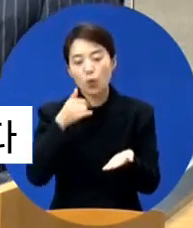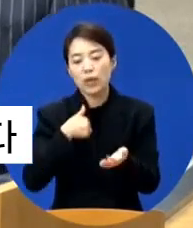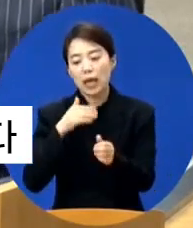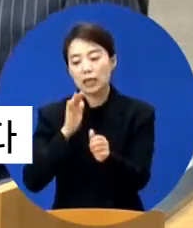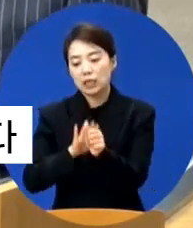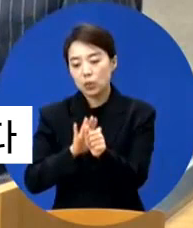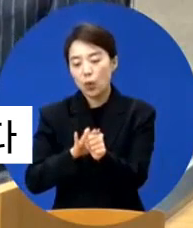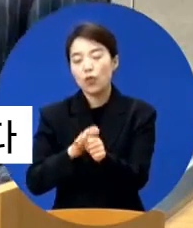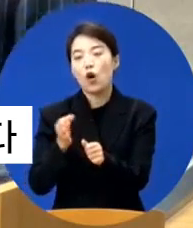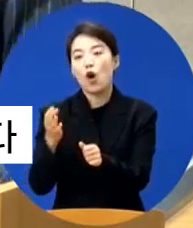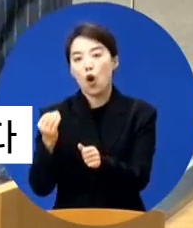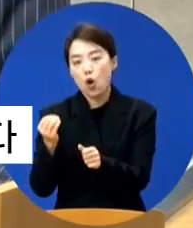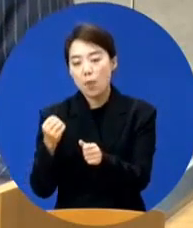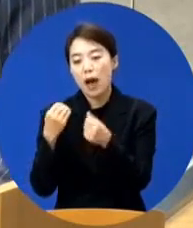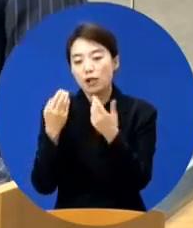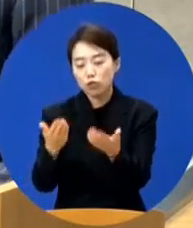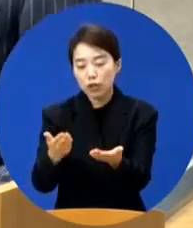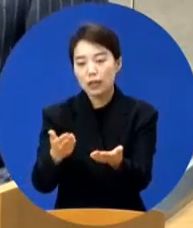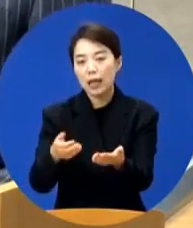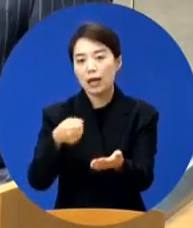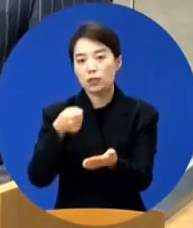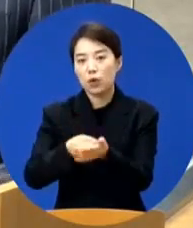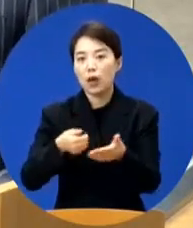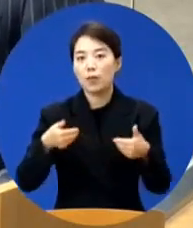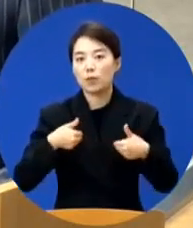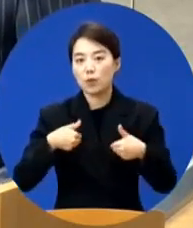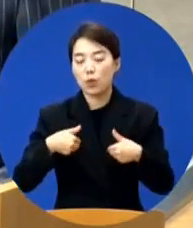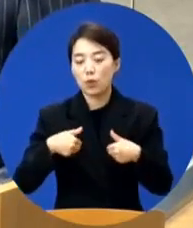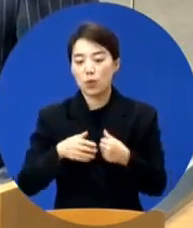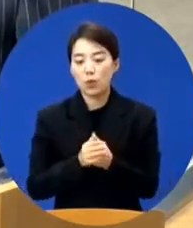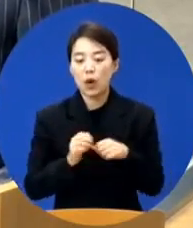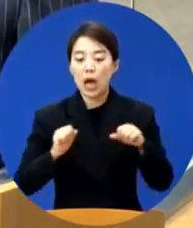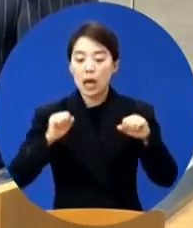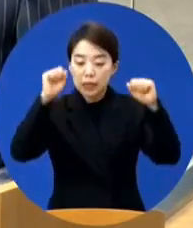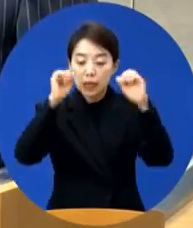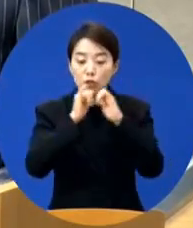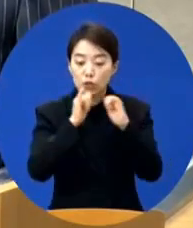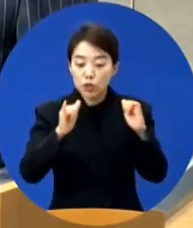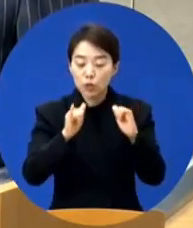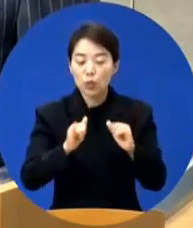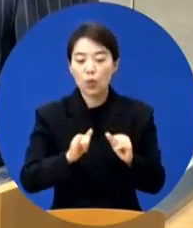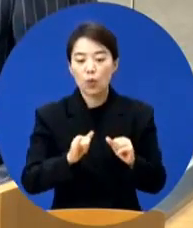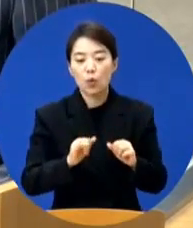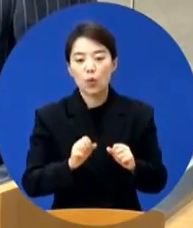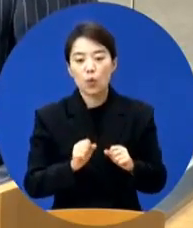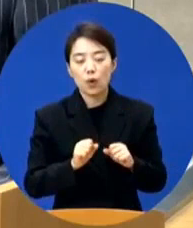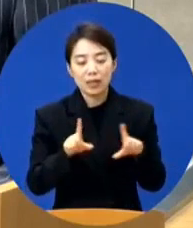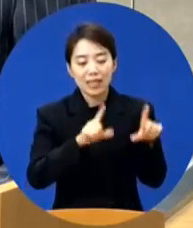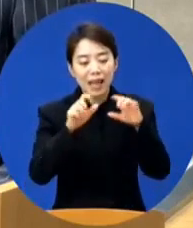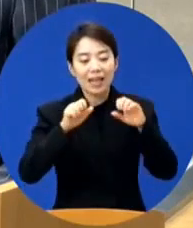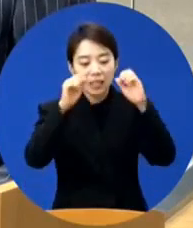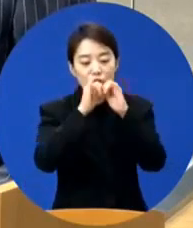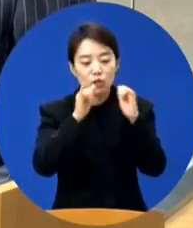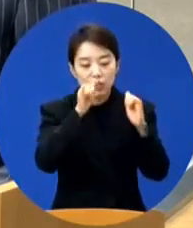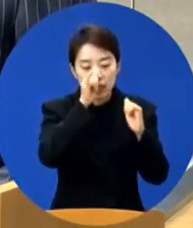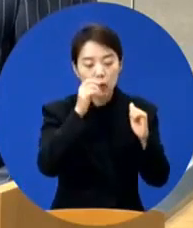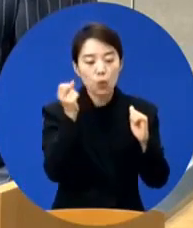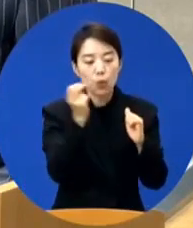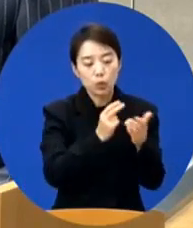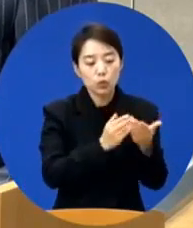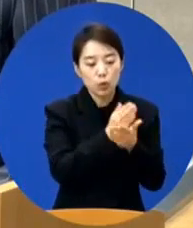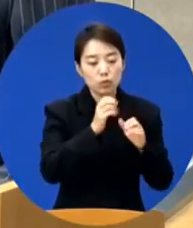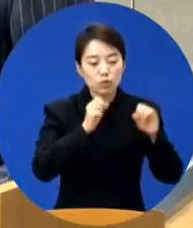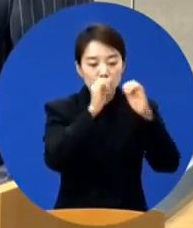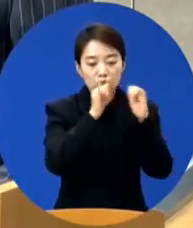자, 보겠습니다. 체육인도 엘리트 체육인과 생활 체육인이 있어요. 그런데 생활 체육인을 저희가 봤을